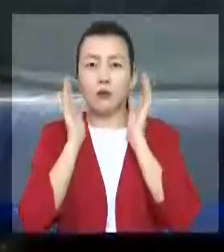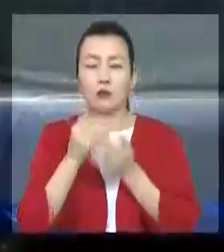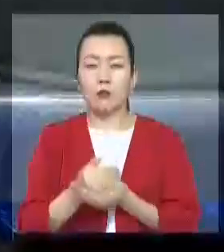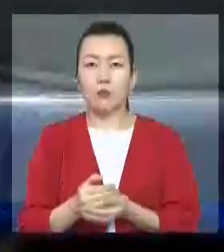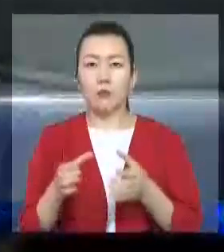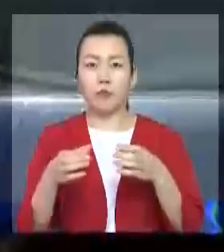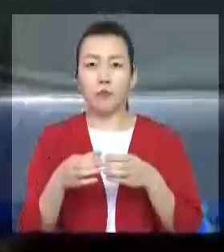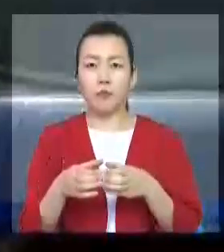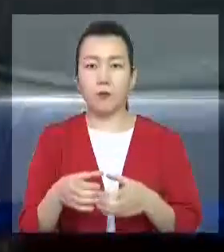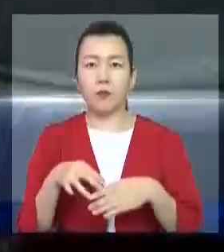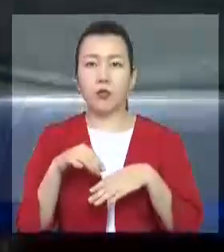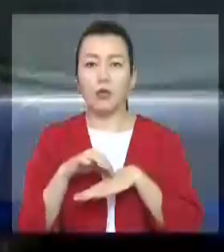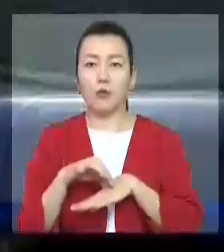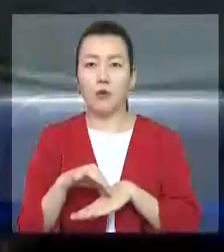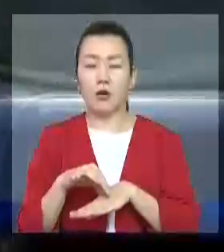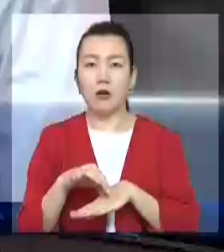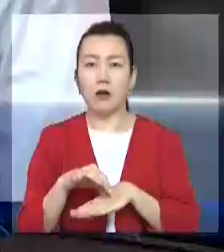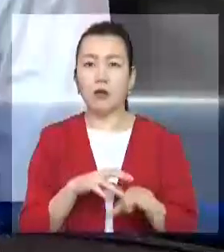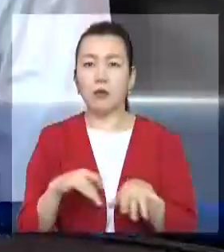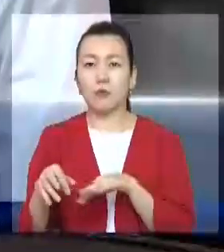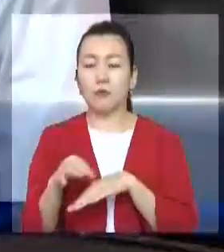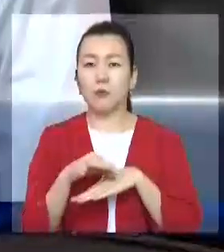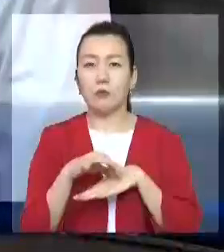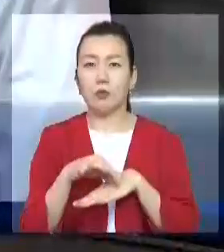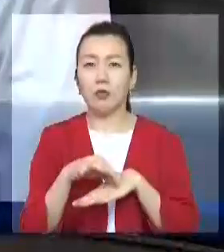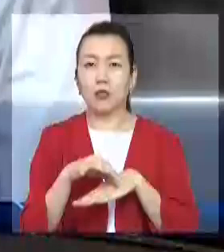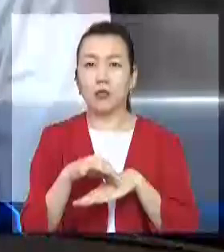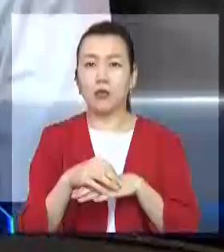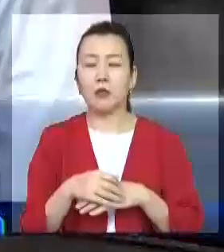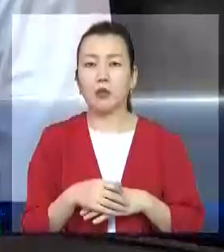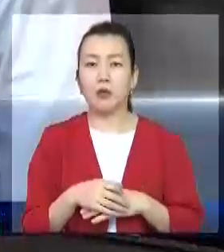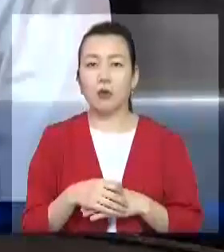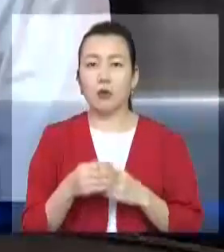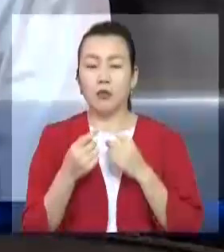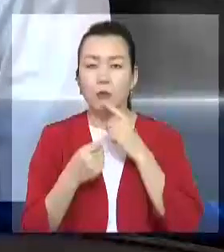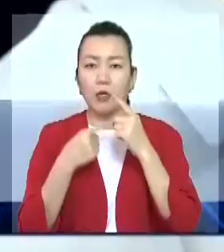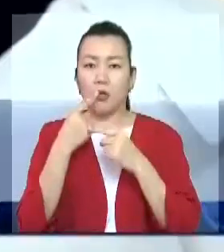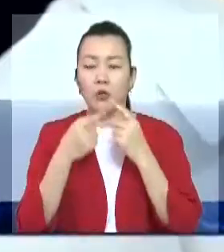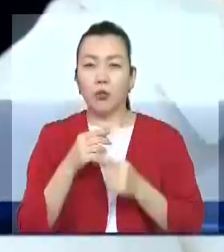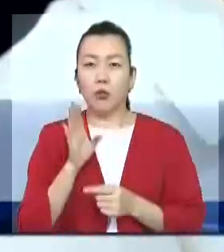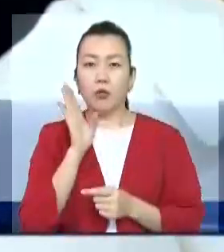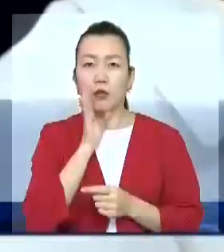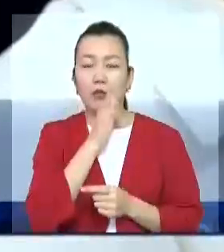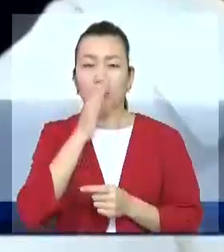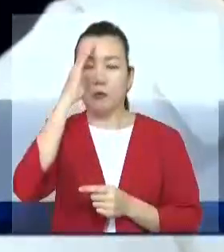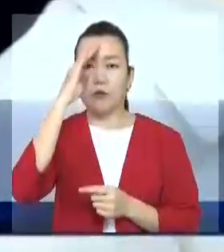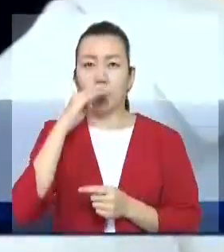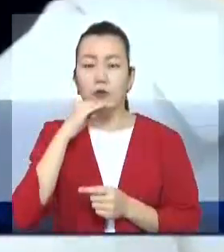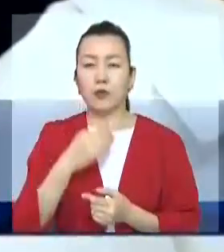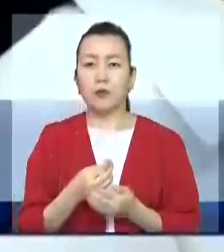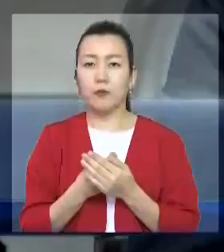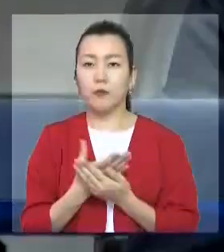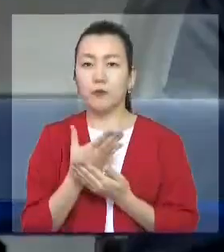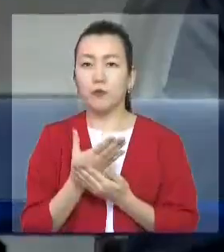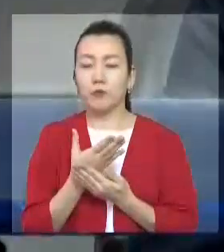год годом добродетели. Кроме того, на мероприятии были разъяснены такие вопросы, как уважение к родителям, семье и важность получения качественного